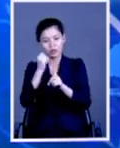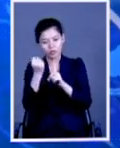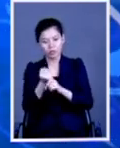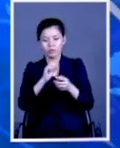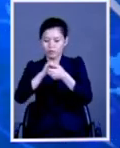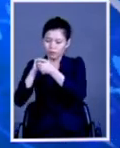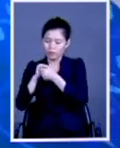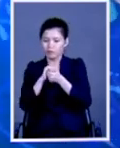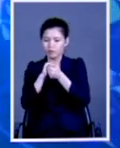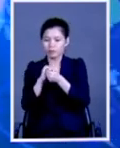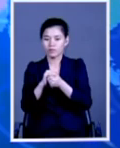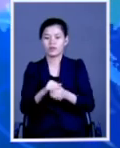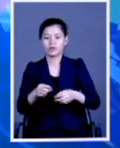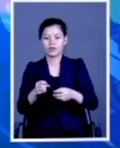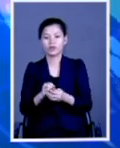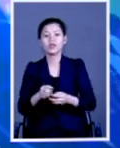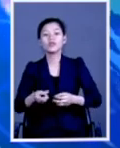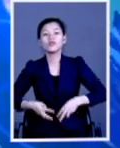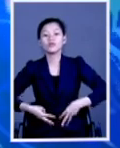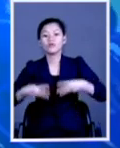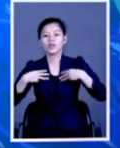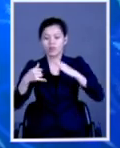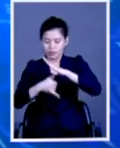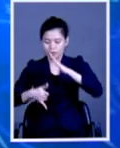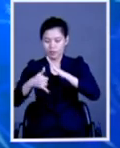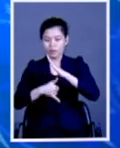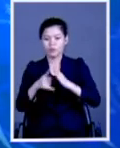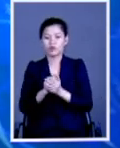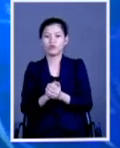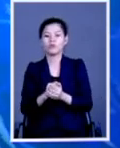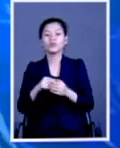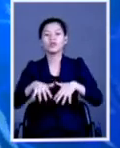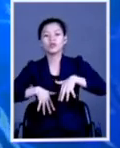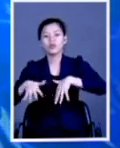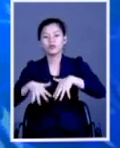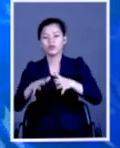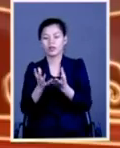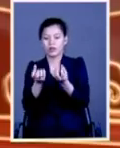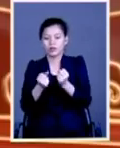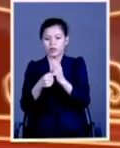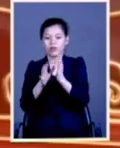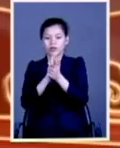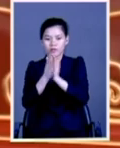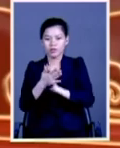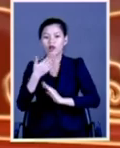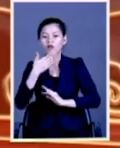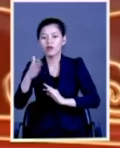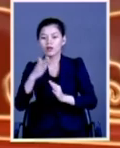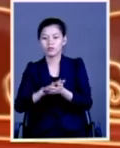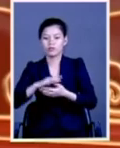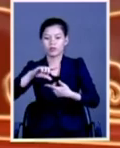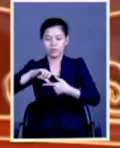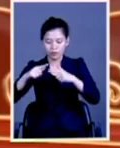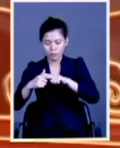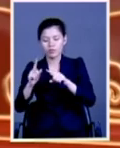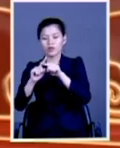องชีวิตการเป็นอยู่ของประชาชนได้รับการปรับปรุงดีขึ้นเรื่อยๆบทบาทและอิทธิพลของพรรคคอมมิวนิสต์จีนและรัฐบา